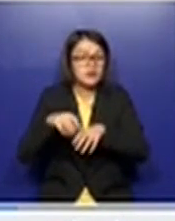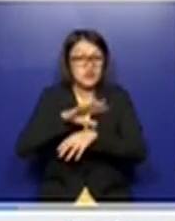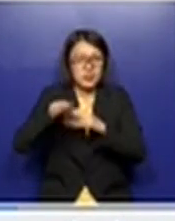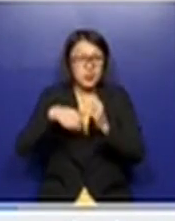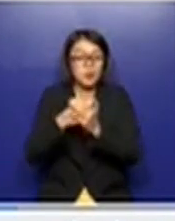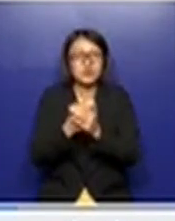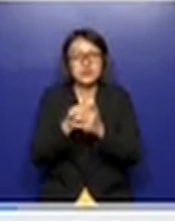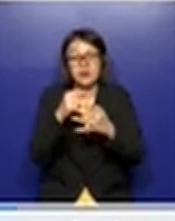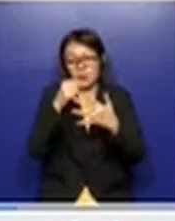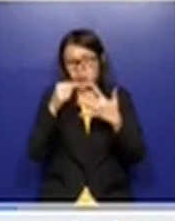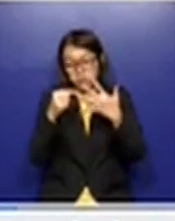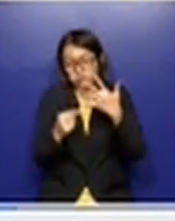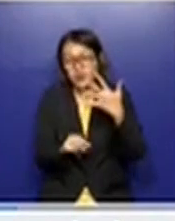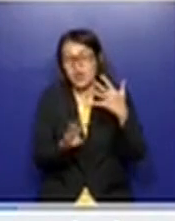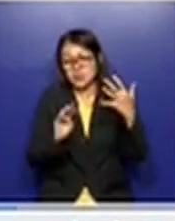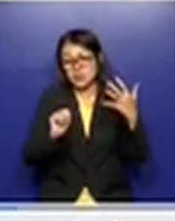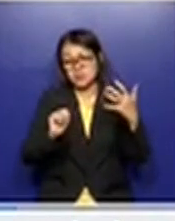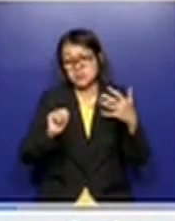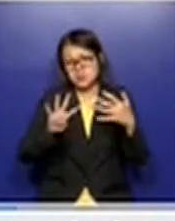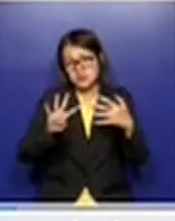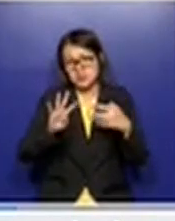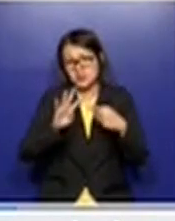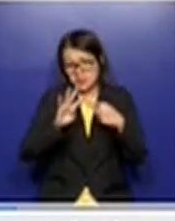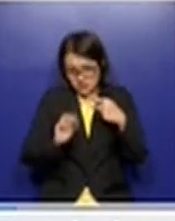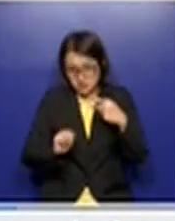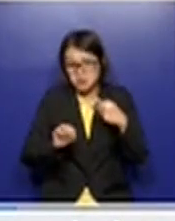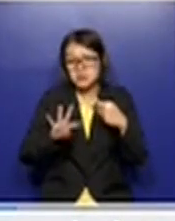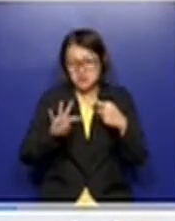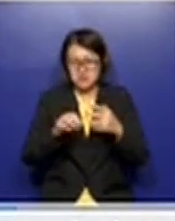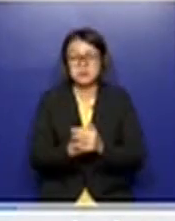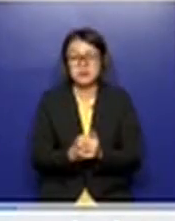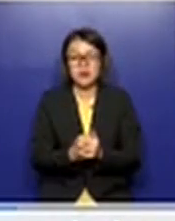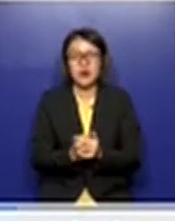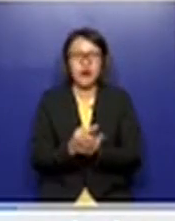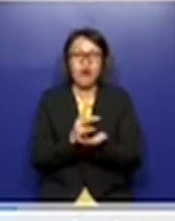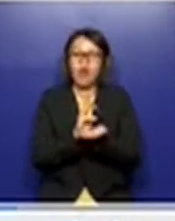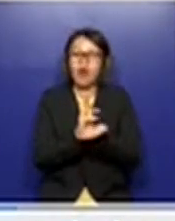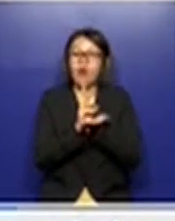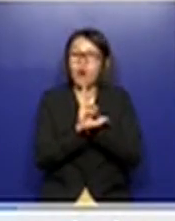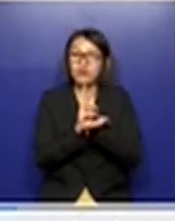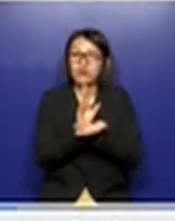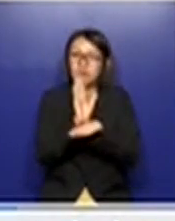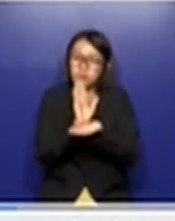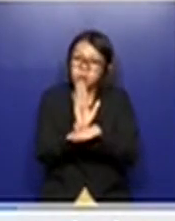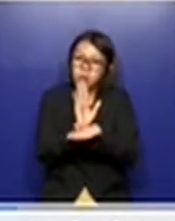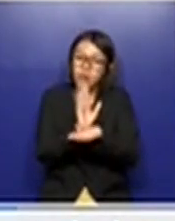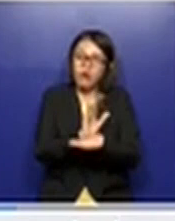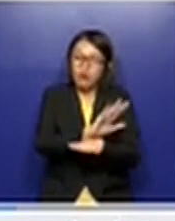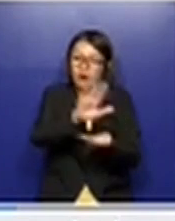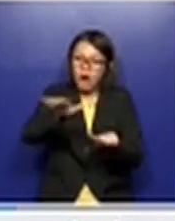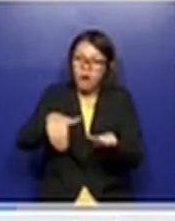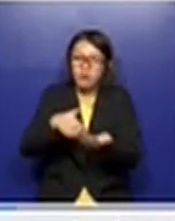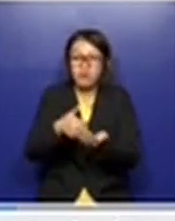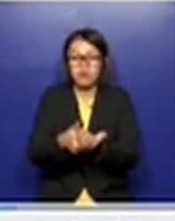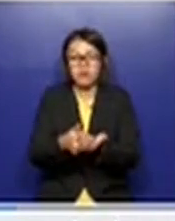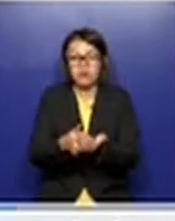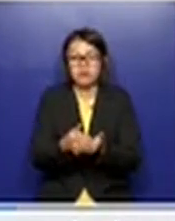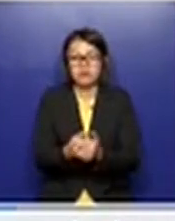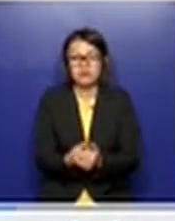ลแต่รางวัลทั้งหมดเนี่ยนะครับผมคิดว่าผมนี่ให้รางวัลท่านเนี่ย